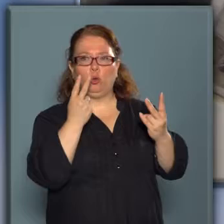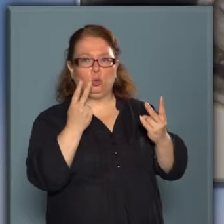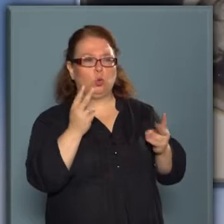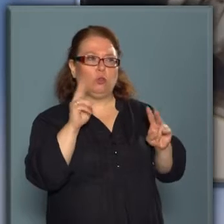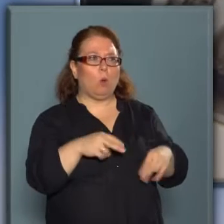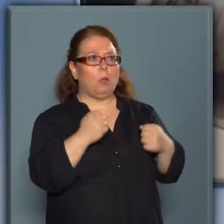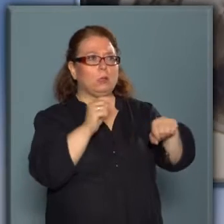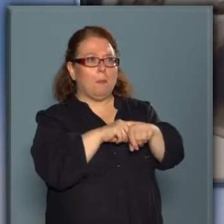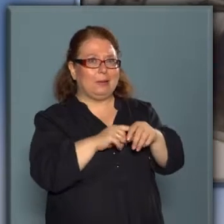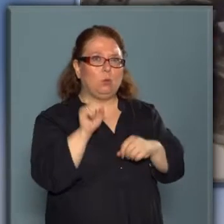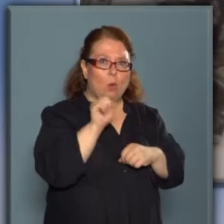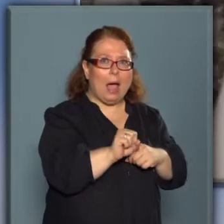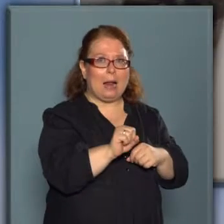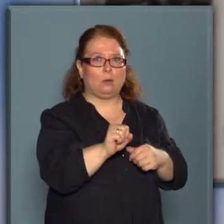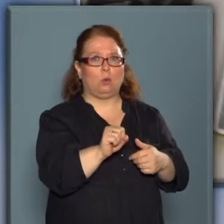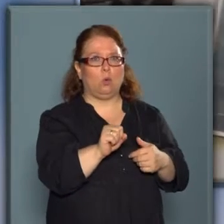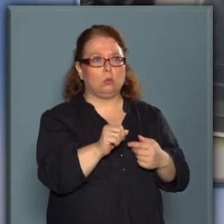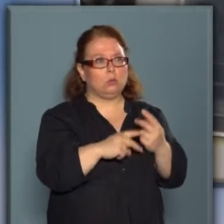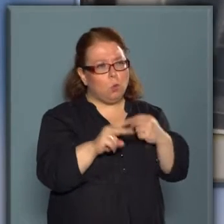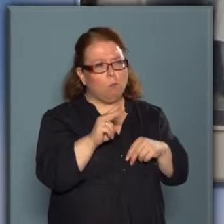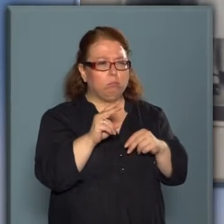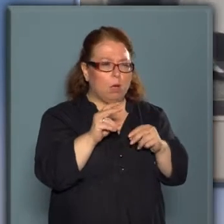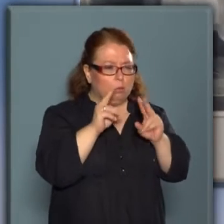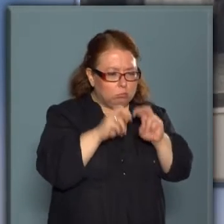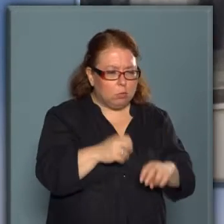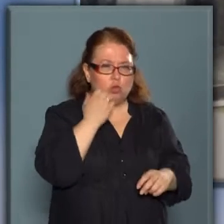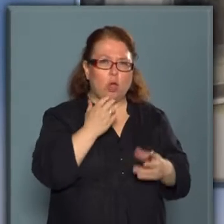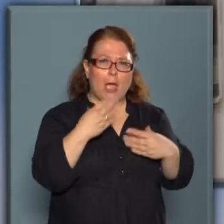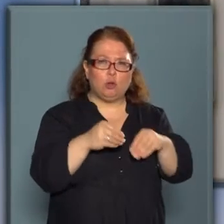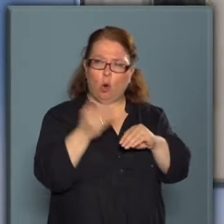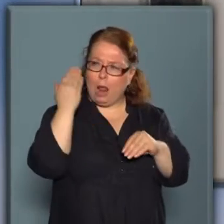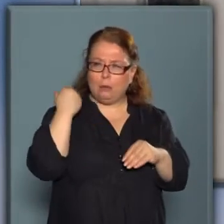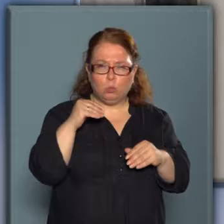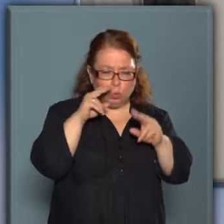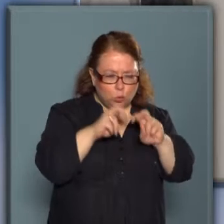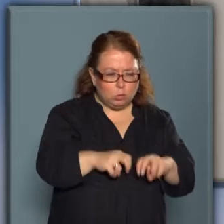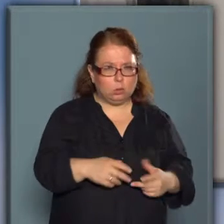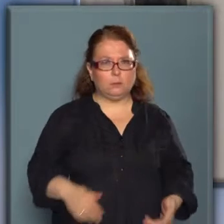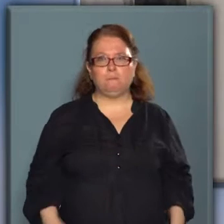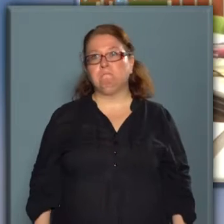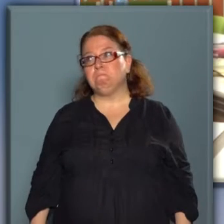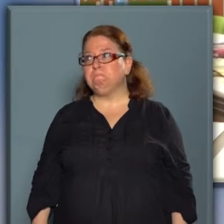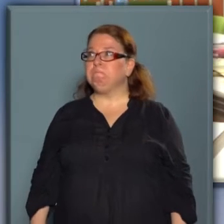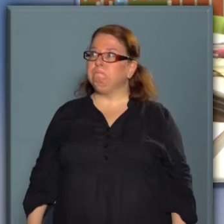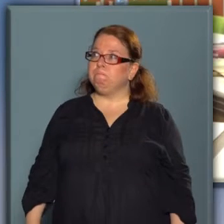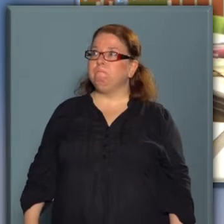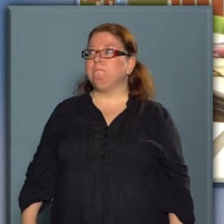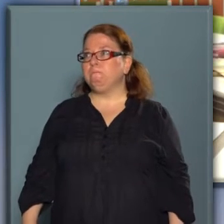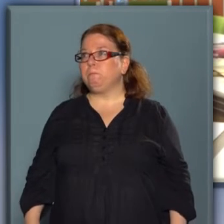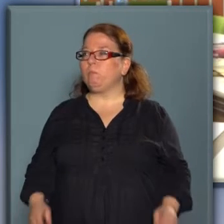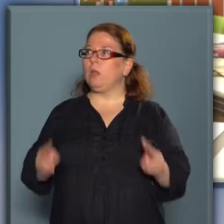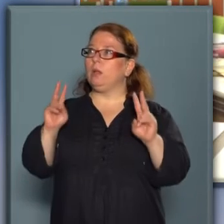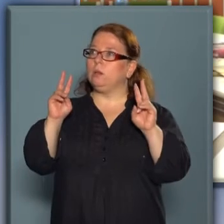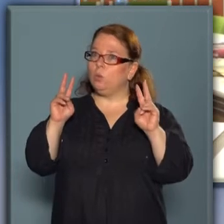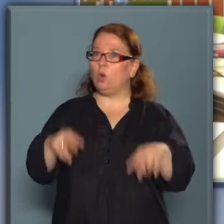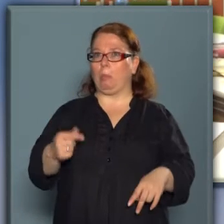valóban a szabad idejéből is tud áldozni arra, hogy jobban utána menjen a saját családja múltjának? Hát tulajdonképpen